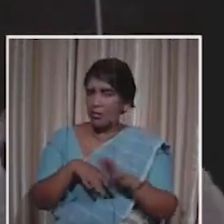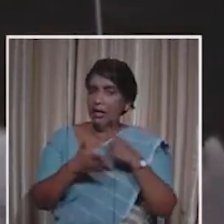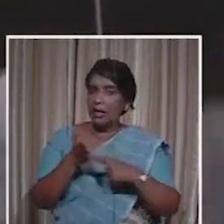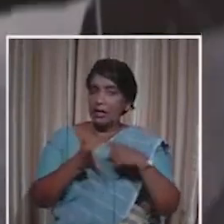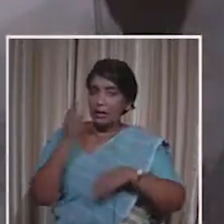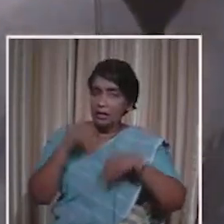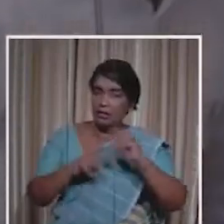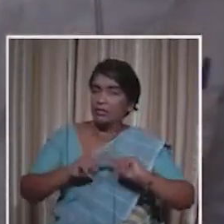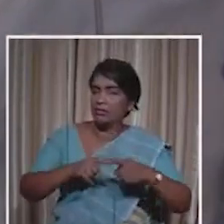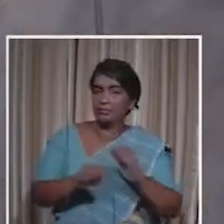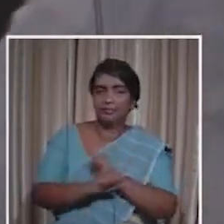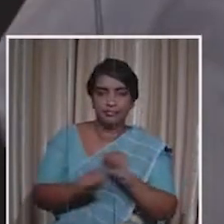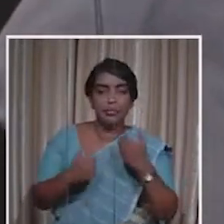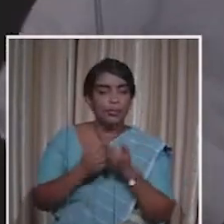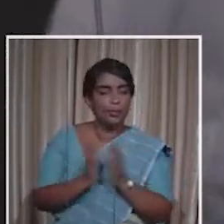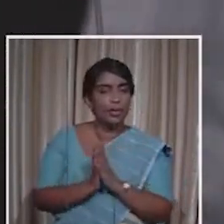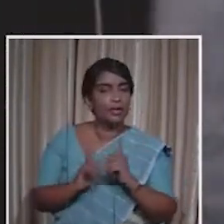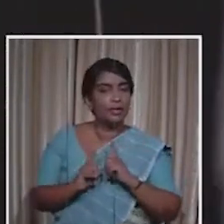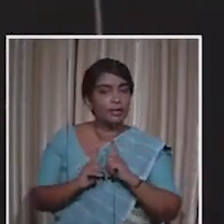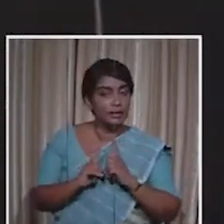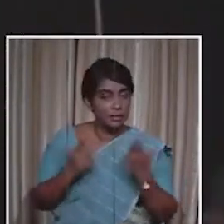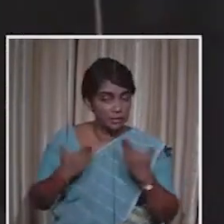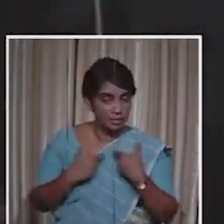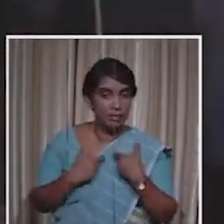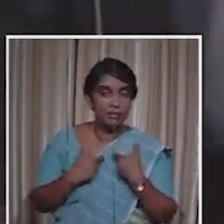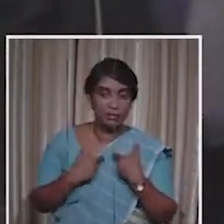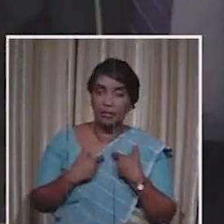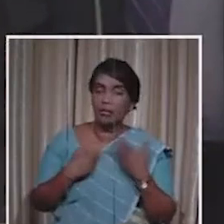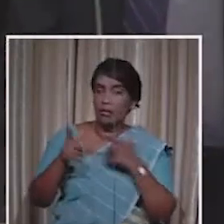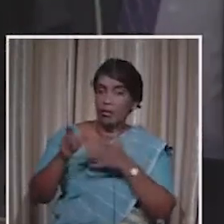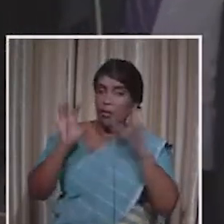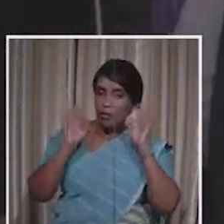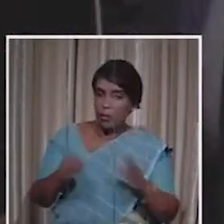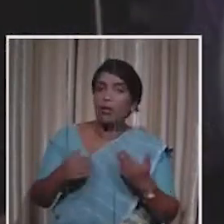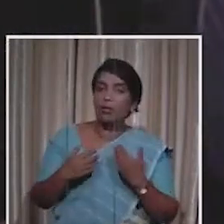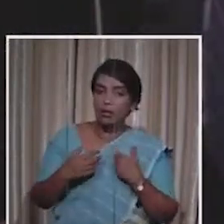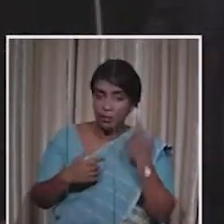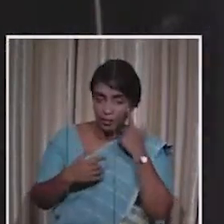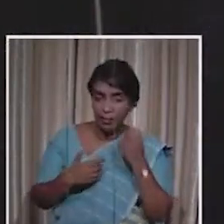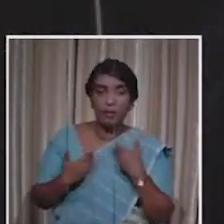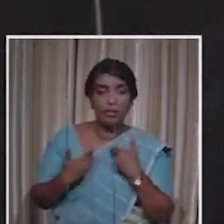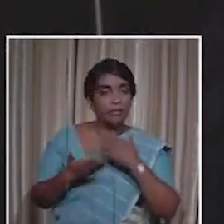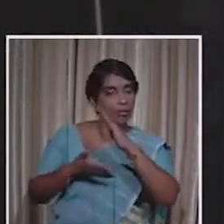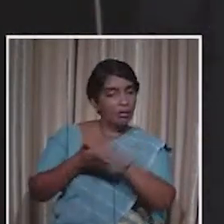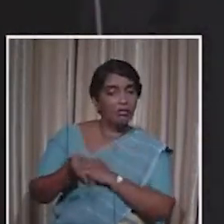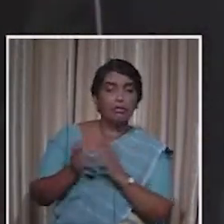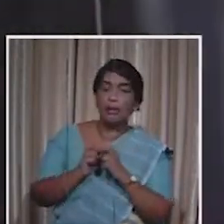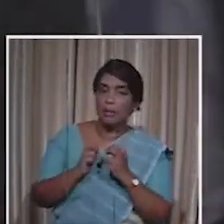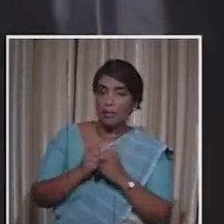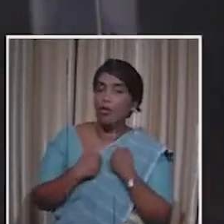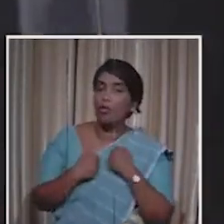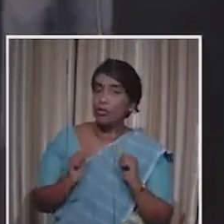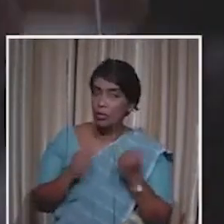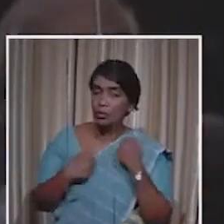என்பதற்கும் அப்பால் சென்று இலங்கையின் இனப்பிரச்சினையை தீர்ப்பதற்கும் தமிழக முதல்வரின் பங்கு காத்திரமாக இருக்க வேண்டும் என பாராளுமன்ற உறுப்பினர் சிவஞானம்